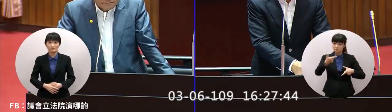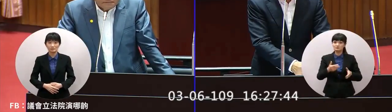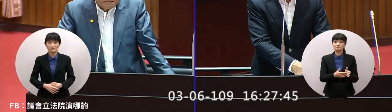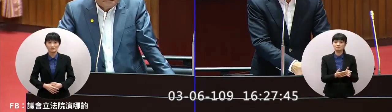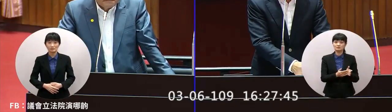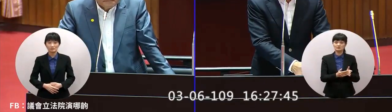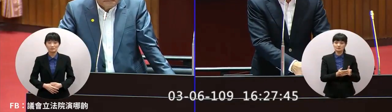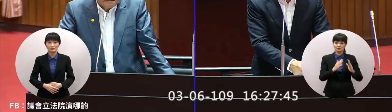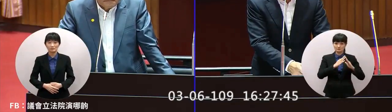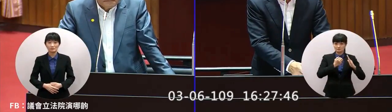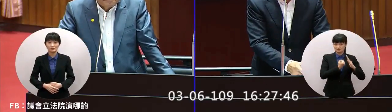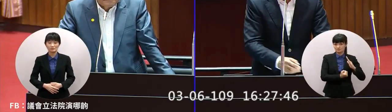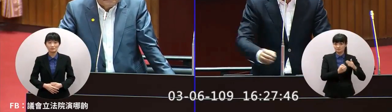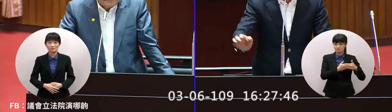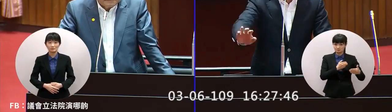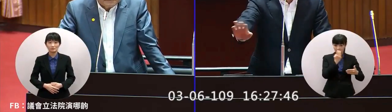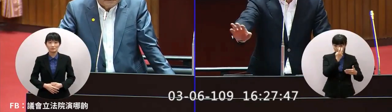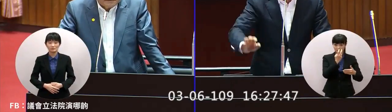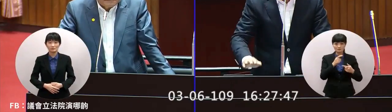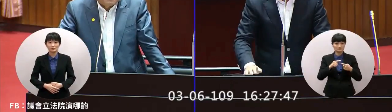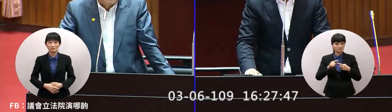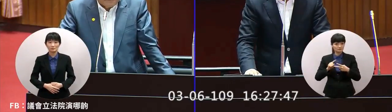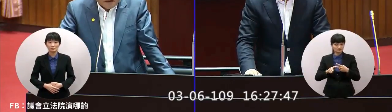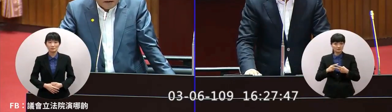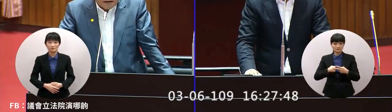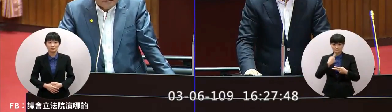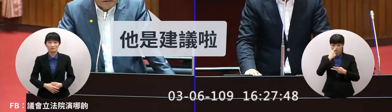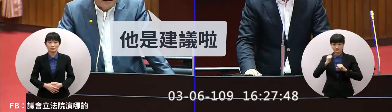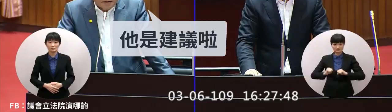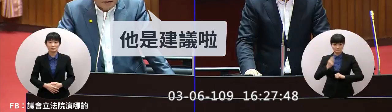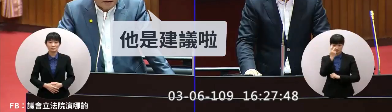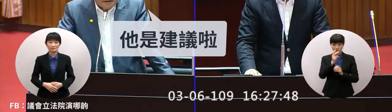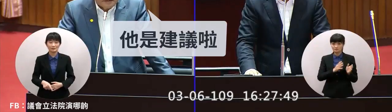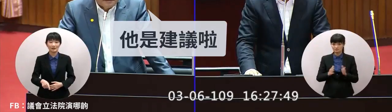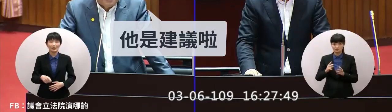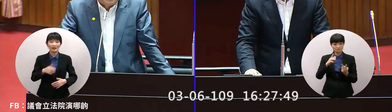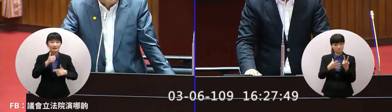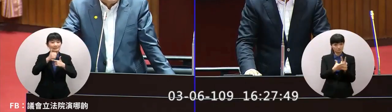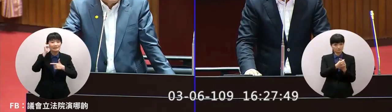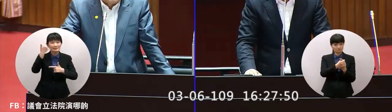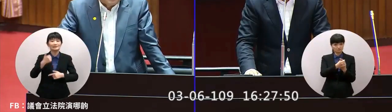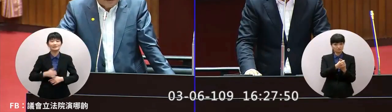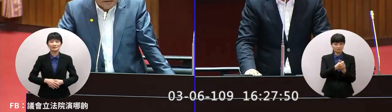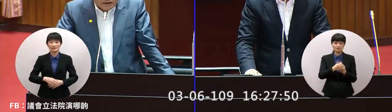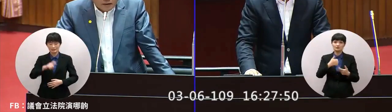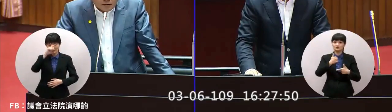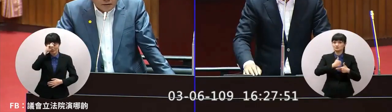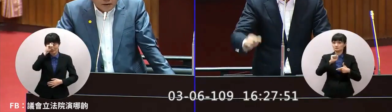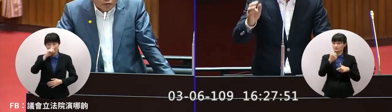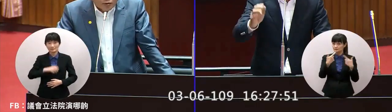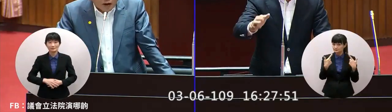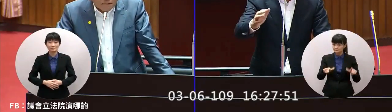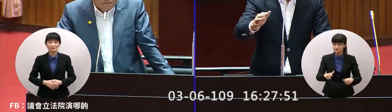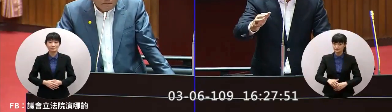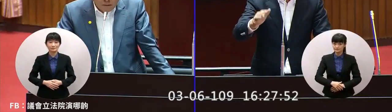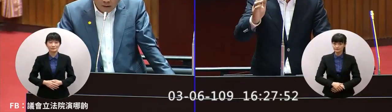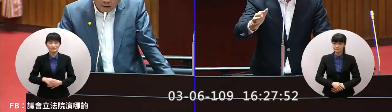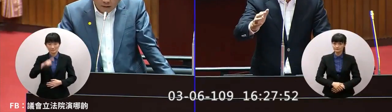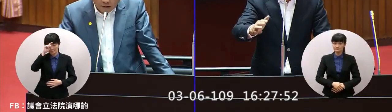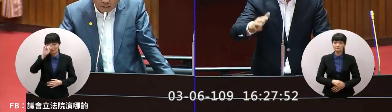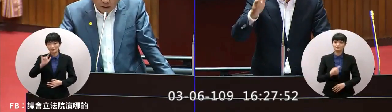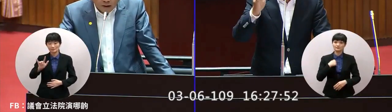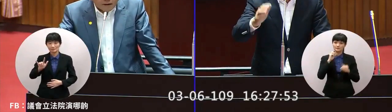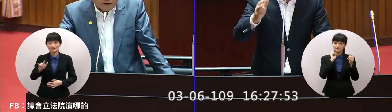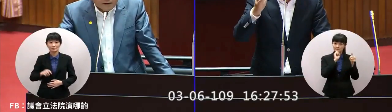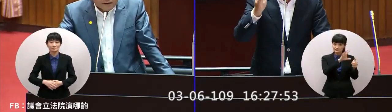疫含自主健康管理，都可以卖来啊了。 他是建议了， 他不是建议的。 他是建议，如果他需要， 我跟部